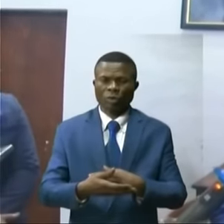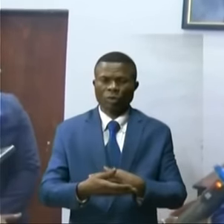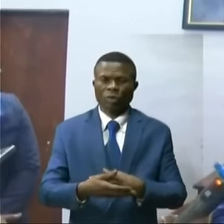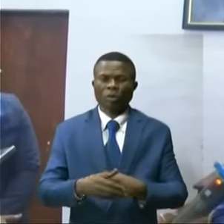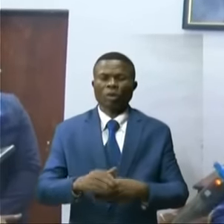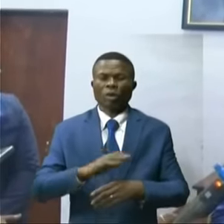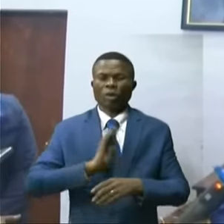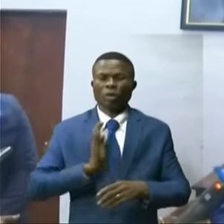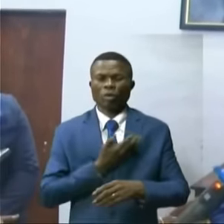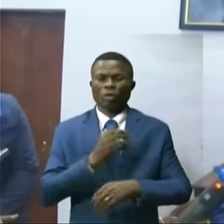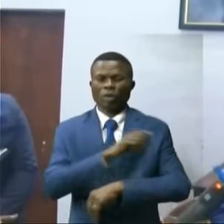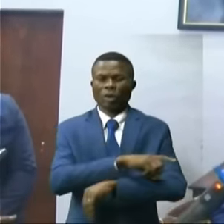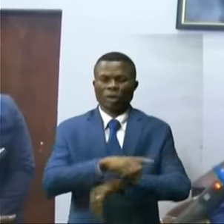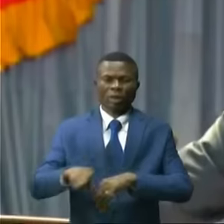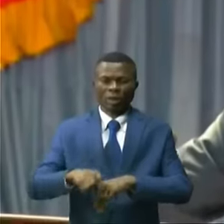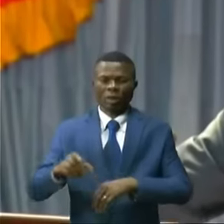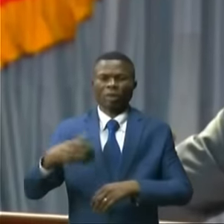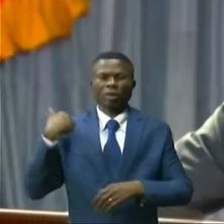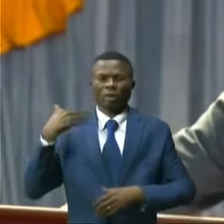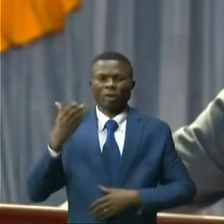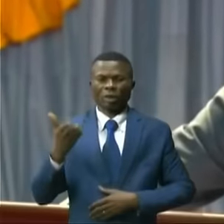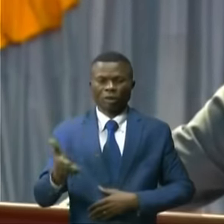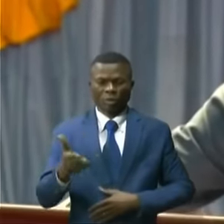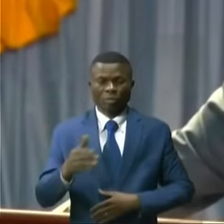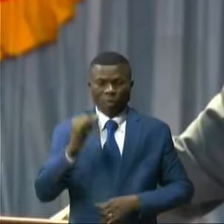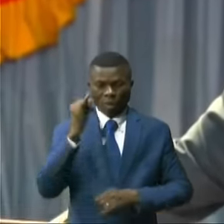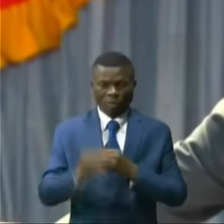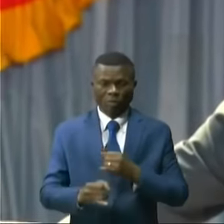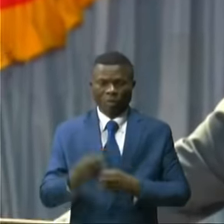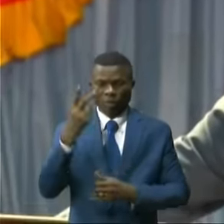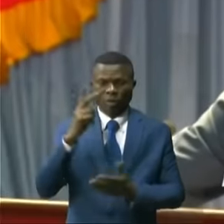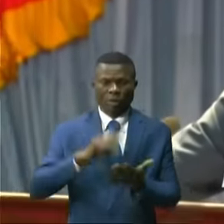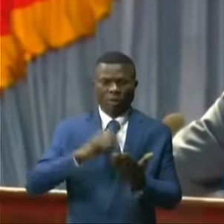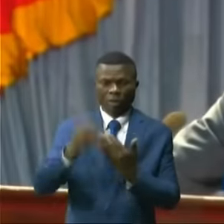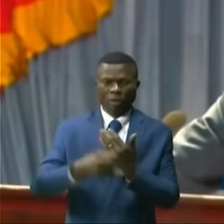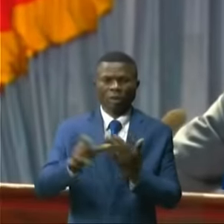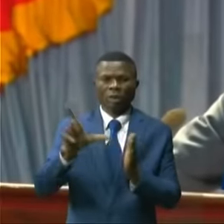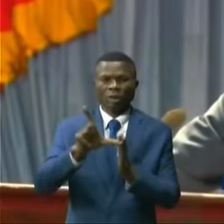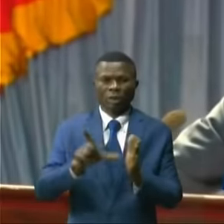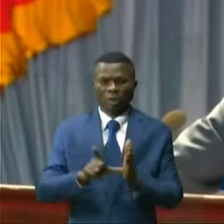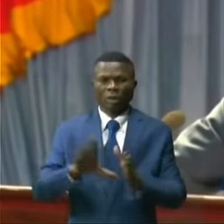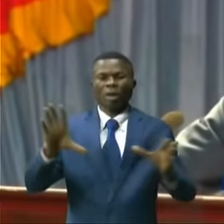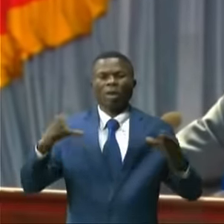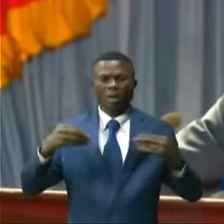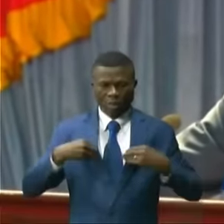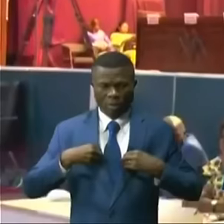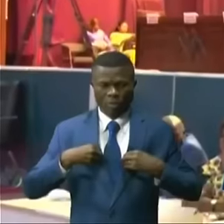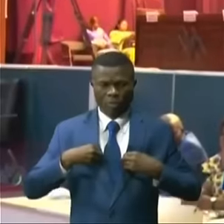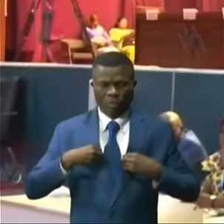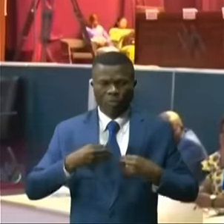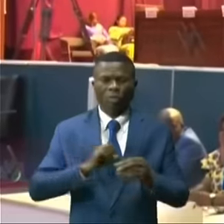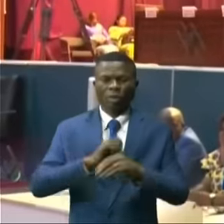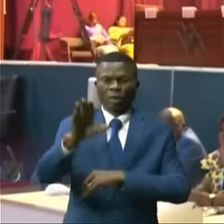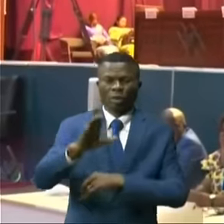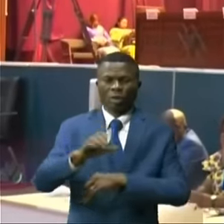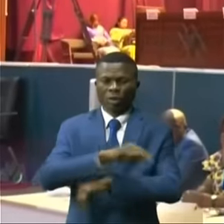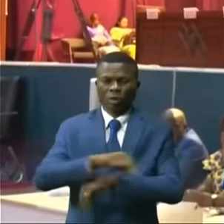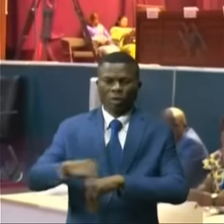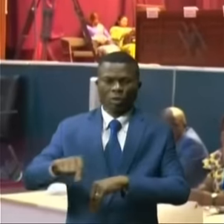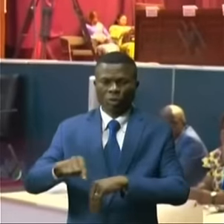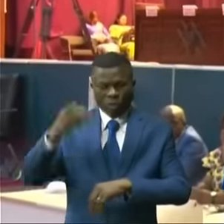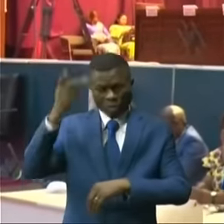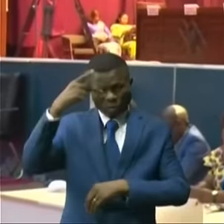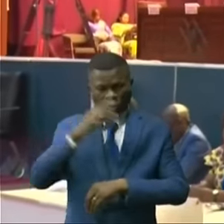nos administrations publique au finish les deux projets de loi ont été déclarés recevables et renvoyés à la commission